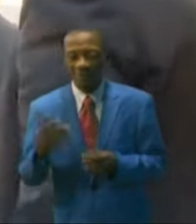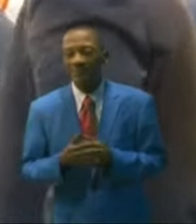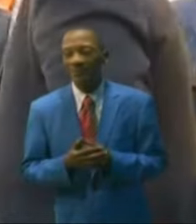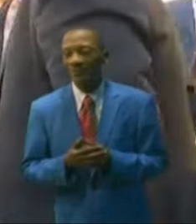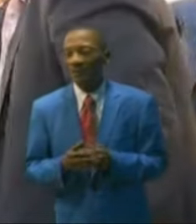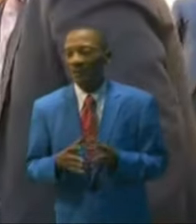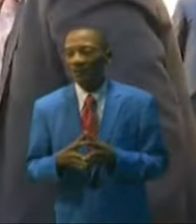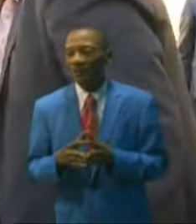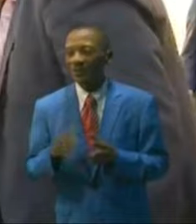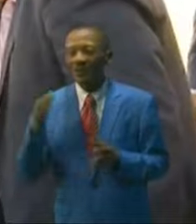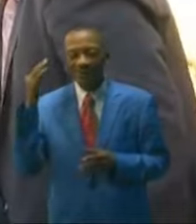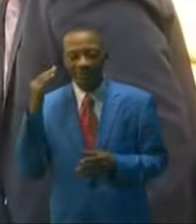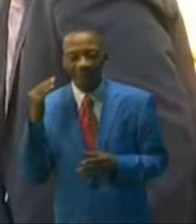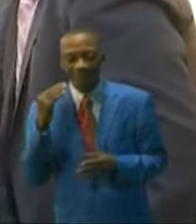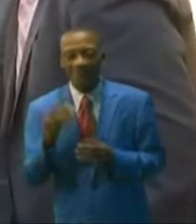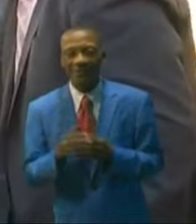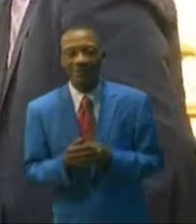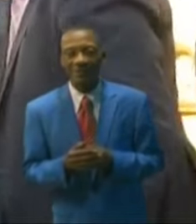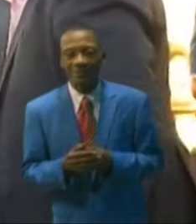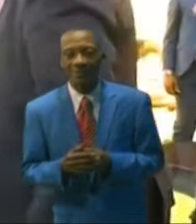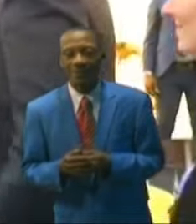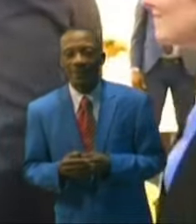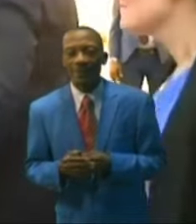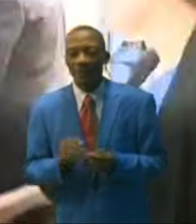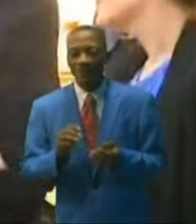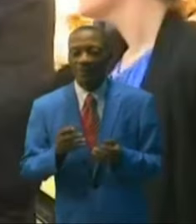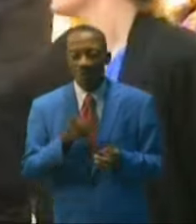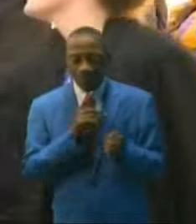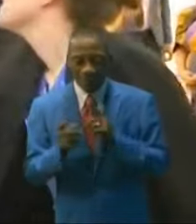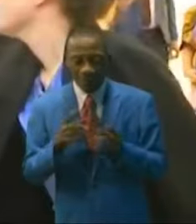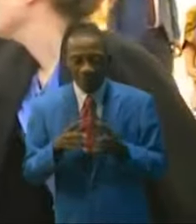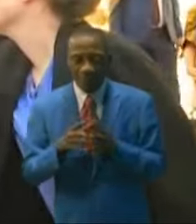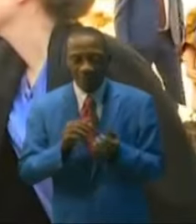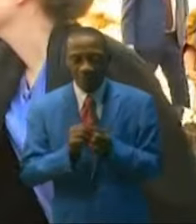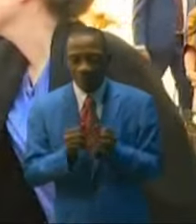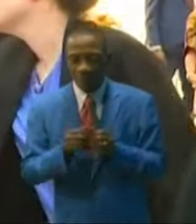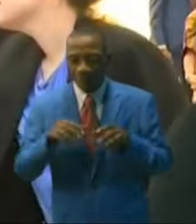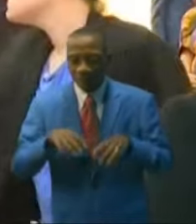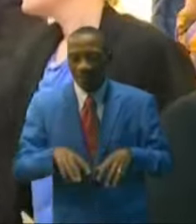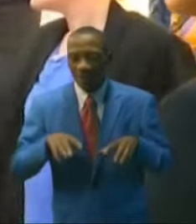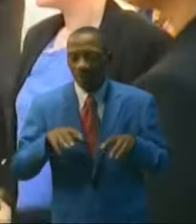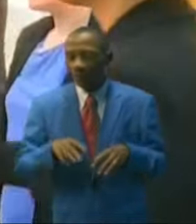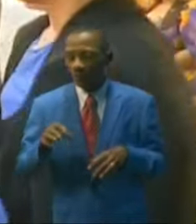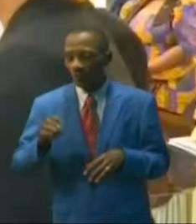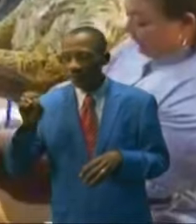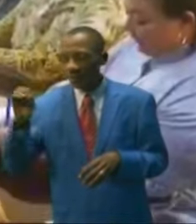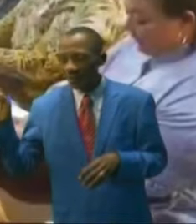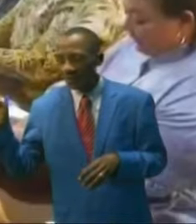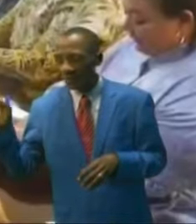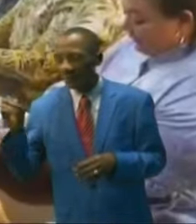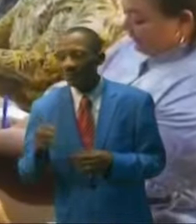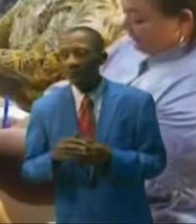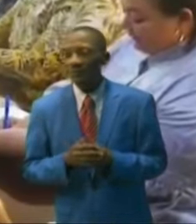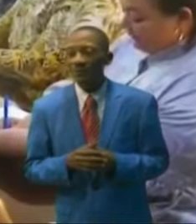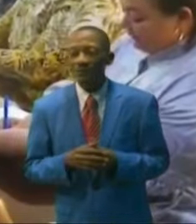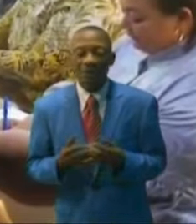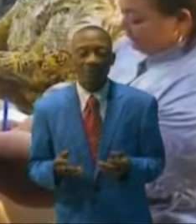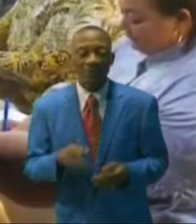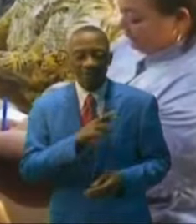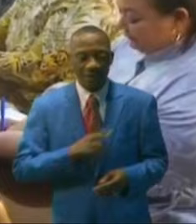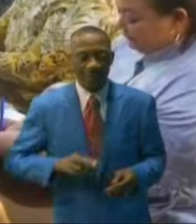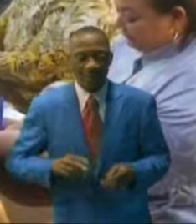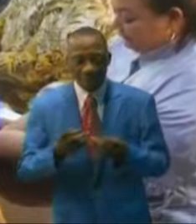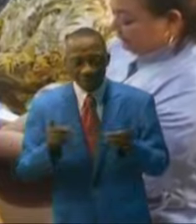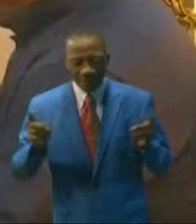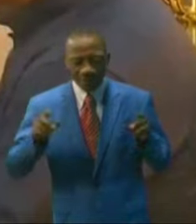de ramener la paix dans l'est de la RDC. Au cours de l'entretien avec le président de la République Félix-Antoine Tshisekedi Tshilombo,